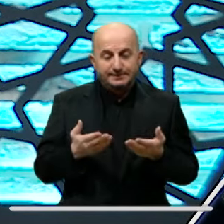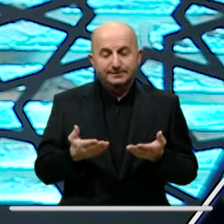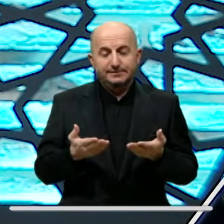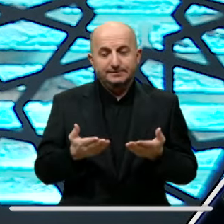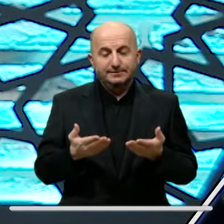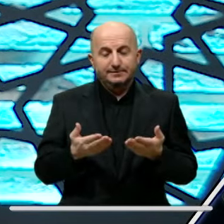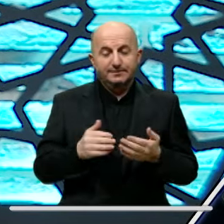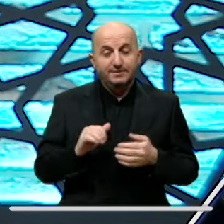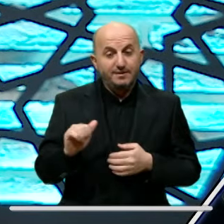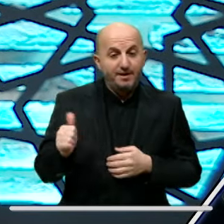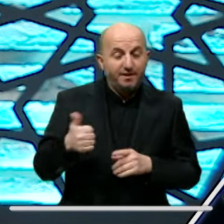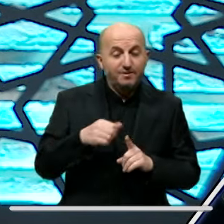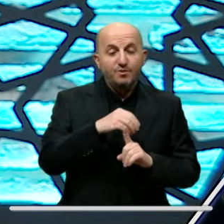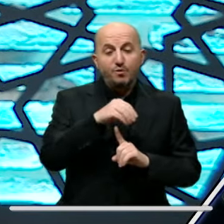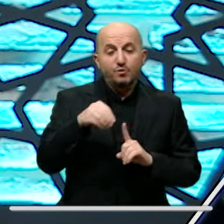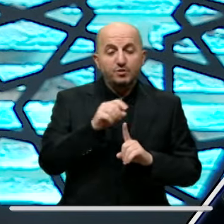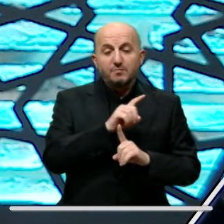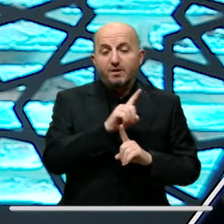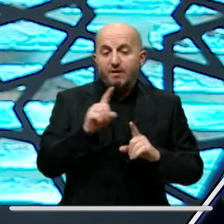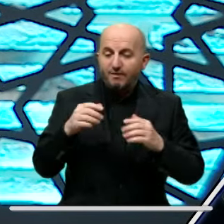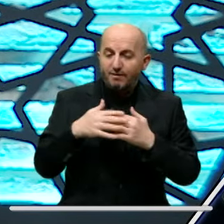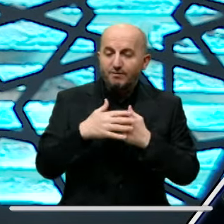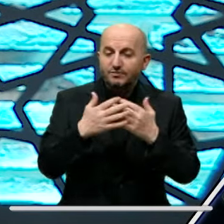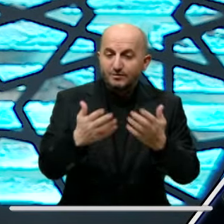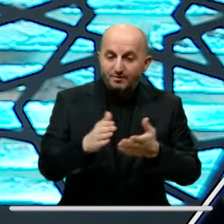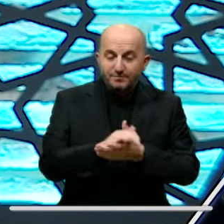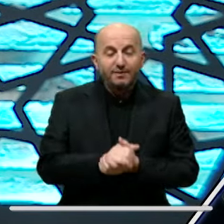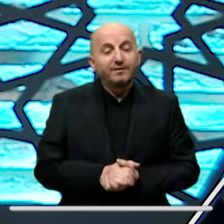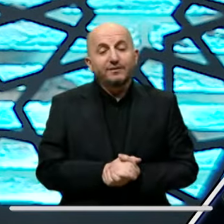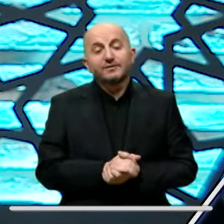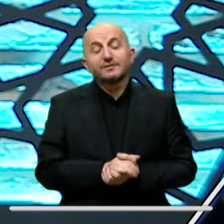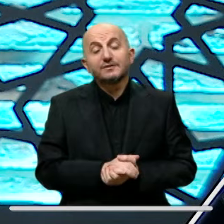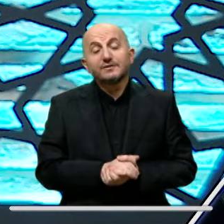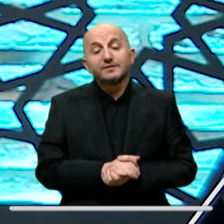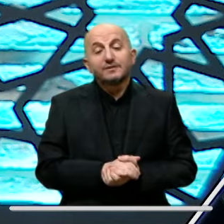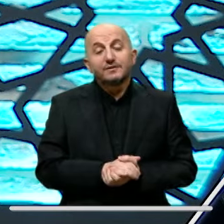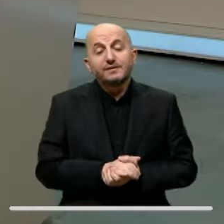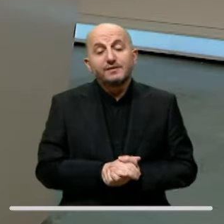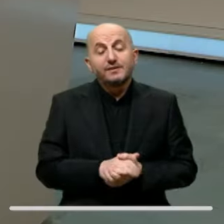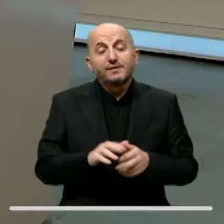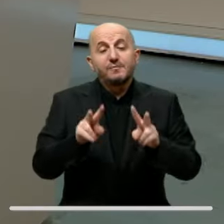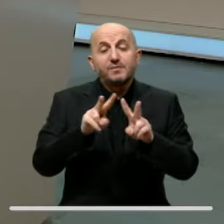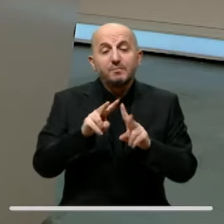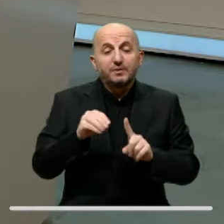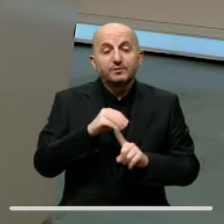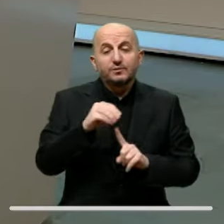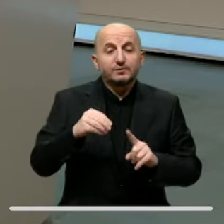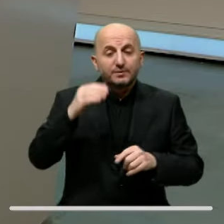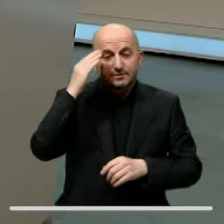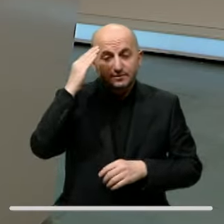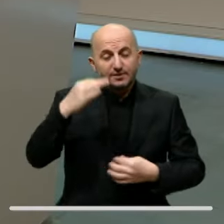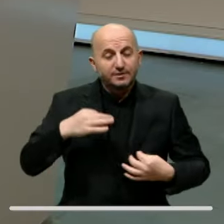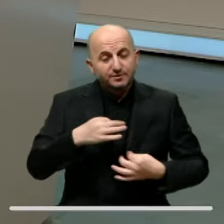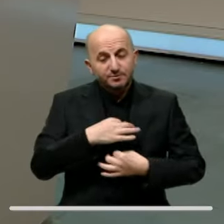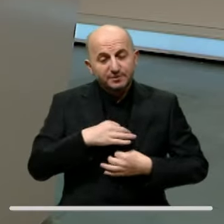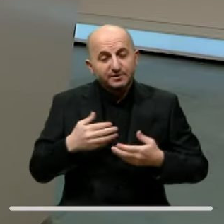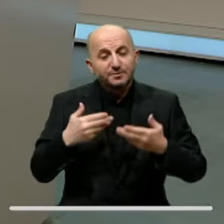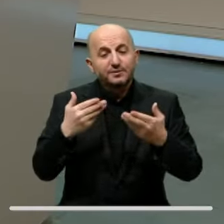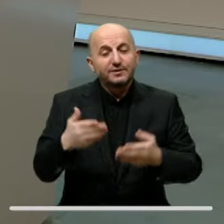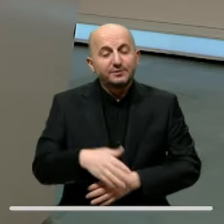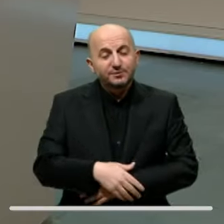Hoş bulduk değerli hocam. Hayırlı akşamlar diliyorum. Sağ olun. Hayırlı akşamlar. Buyursunlar. Selamünaleyküm. Mehmet hocamdan selamlarımı, hürmetlerimi iletiyorum. Allah razı